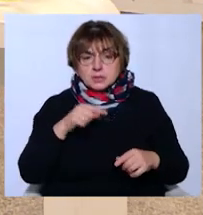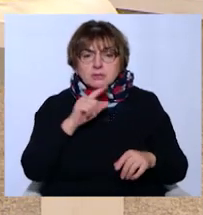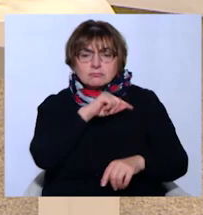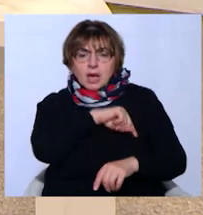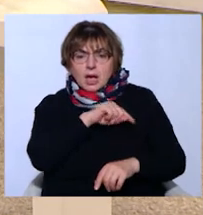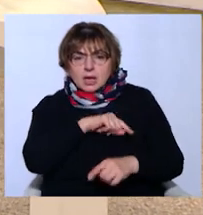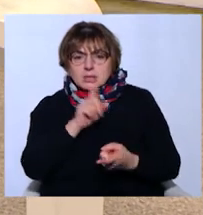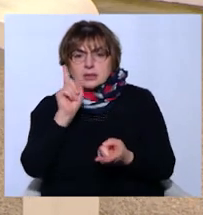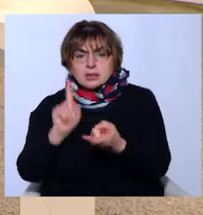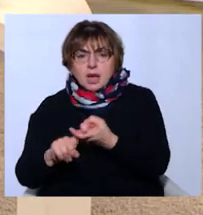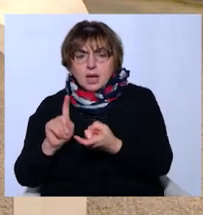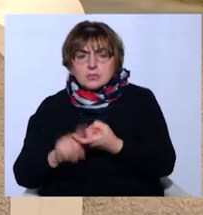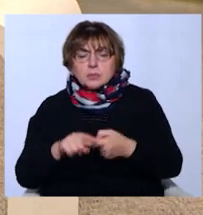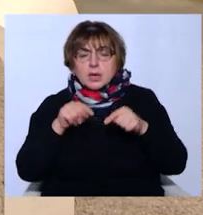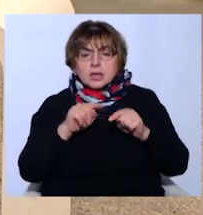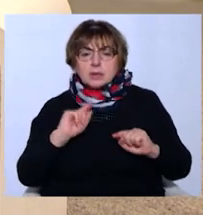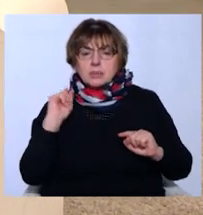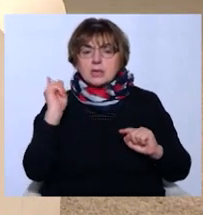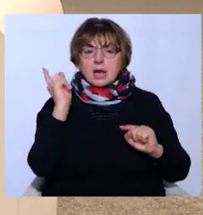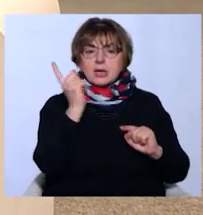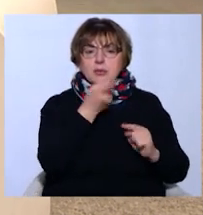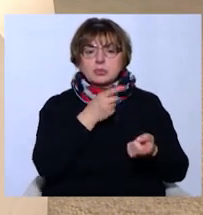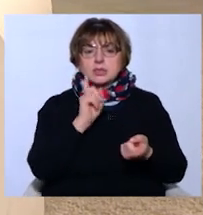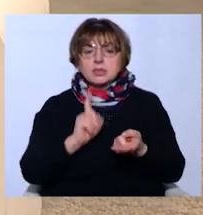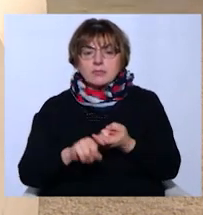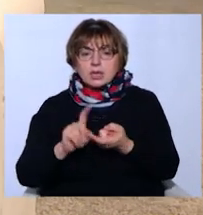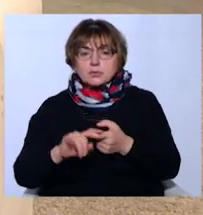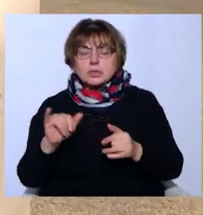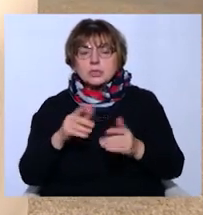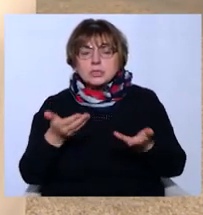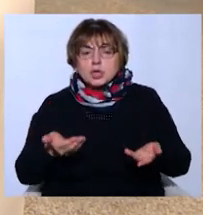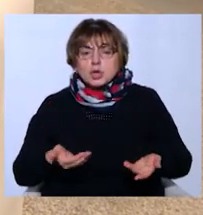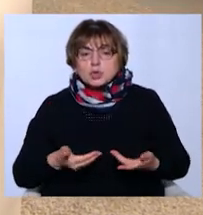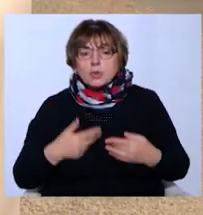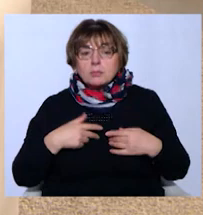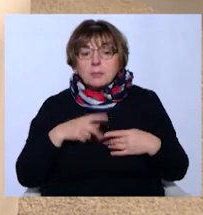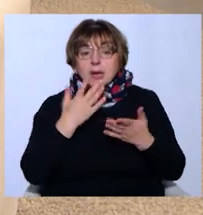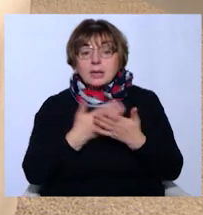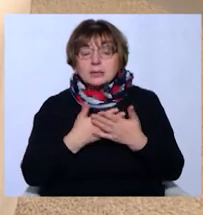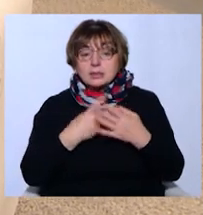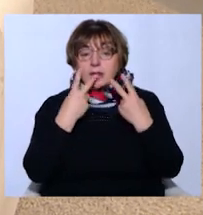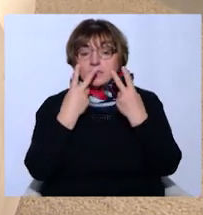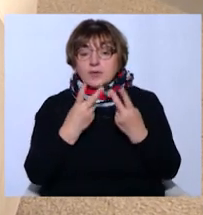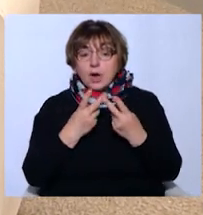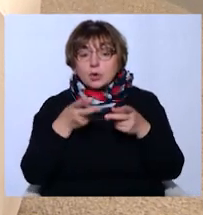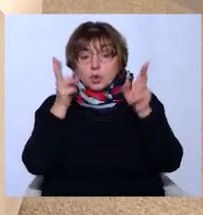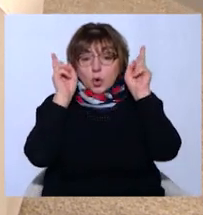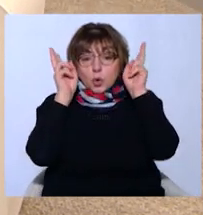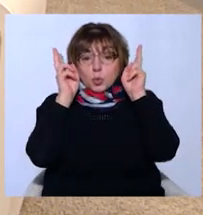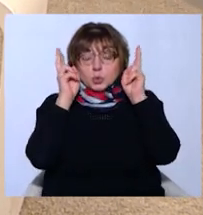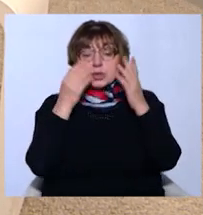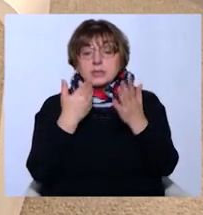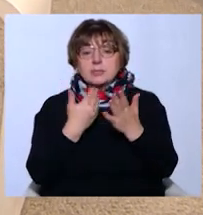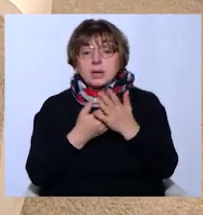და ის დავაკავშიროთ იმ საარსებო გარემოსთან, სადაც ის ცხოვრობს. მე წარმოგიდგინეთ კურდღლის მაგალითზე, აი ეს